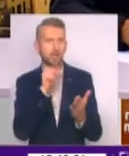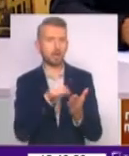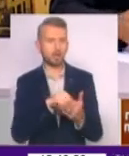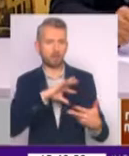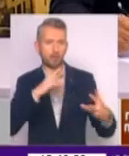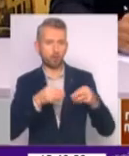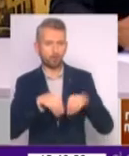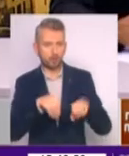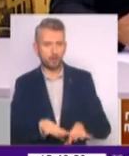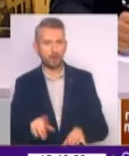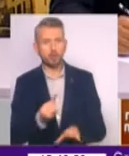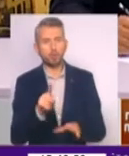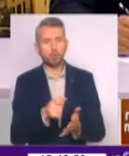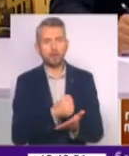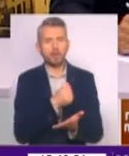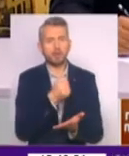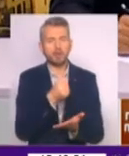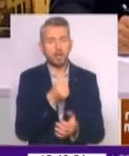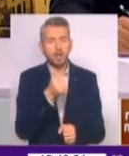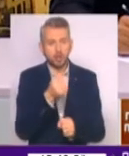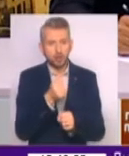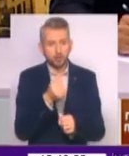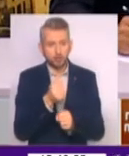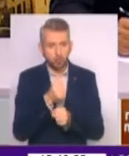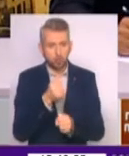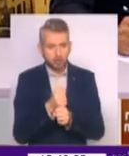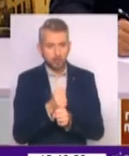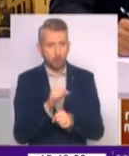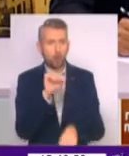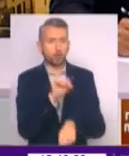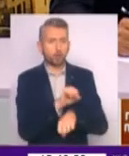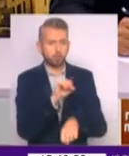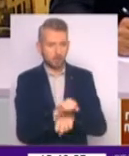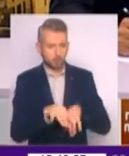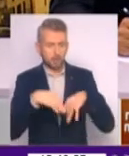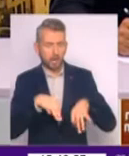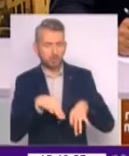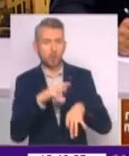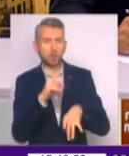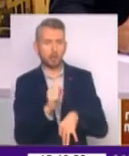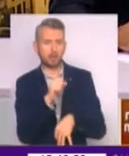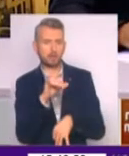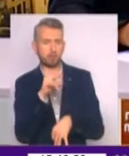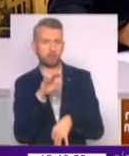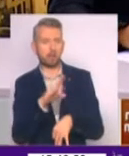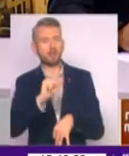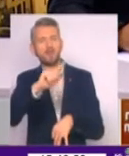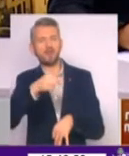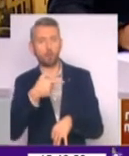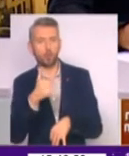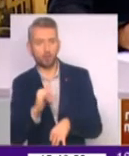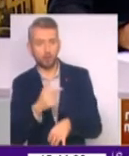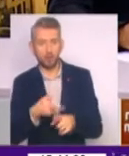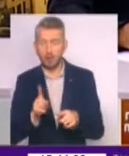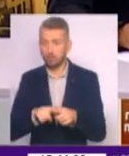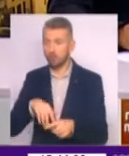щоб встановити зупинку на запит, на вимогу пасажирів. Це абсолютно нескладне питання. Достатньо